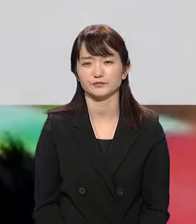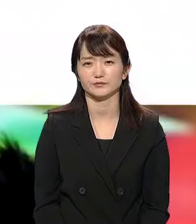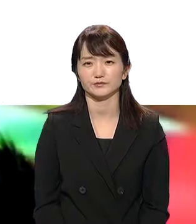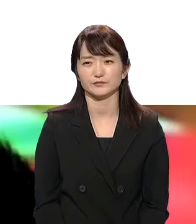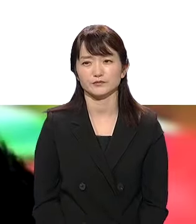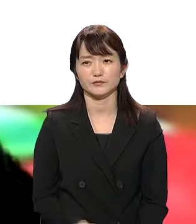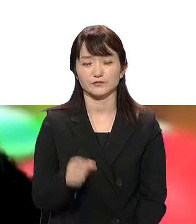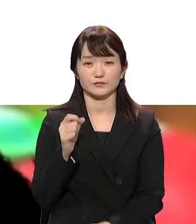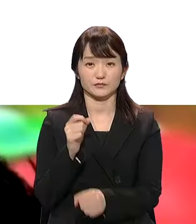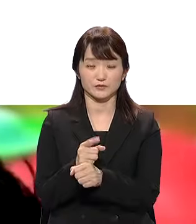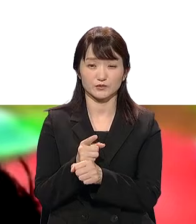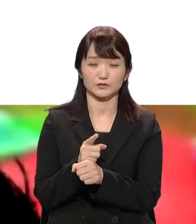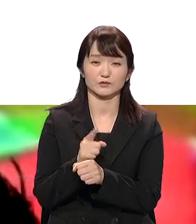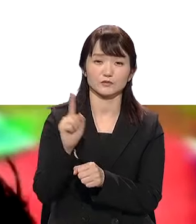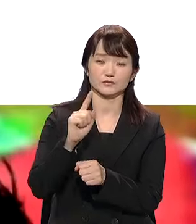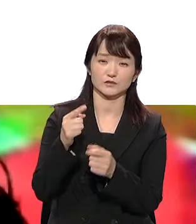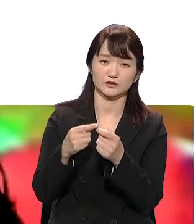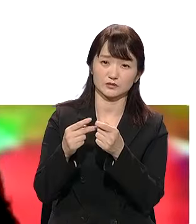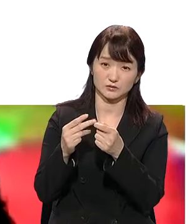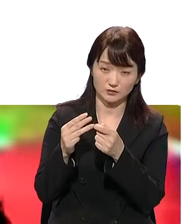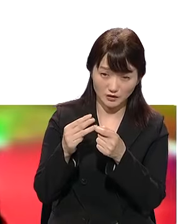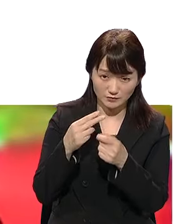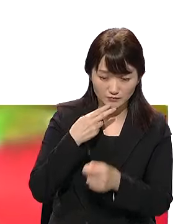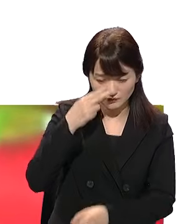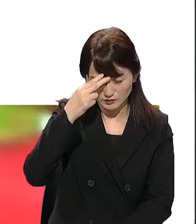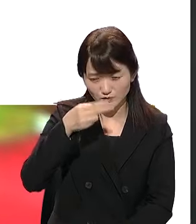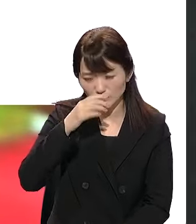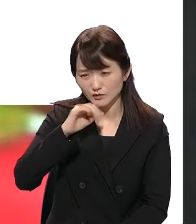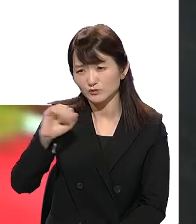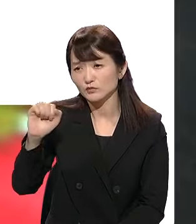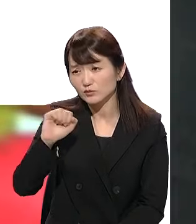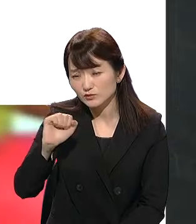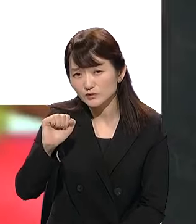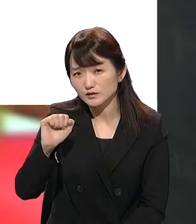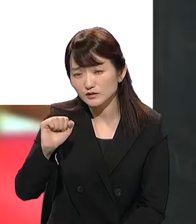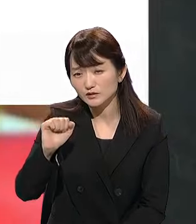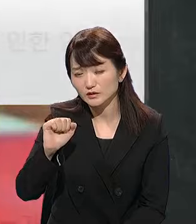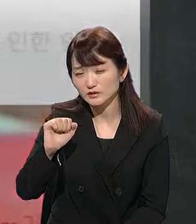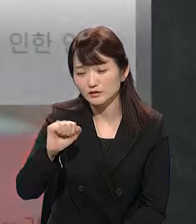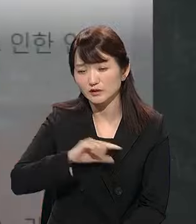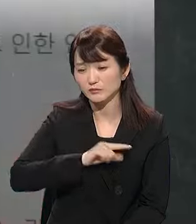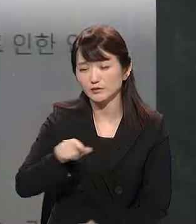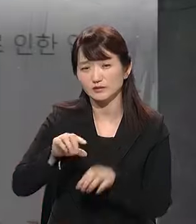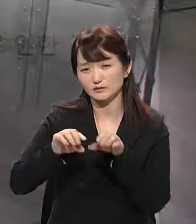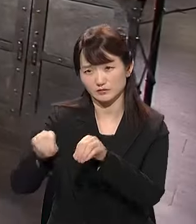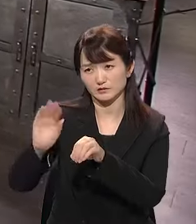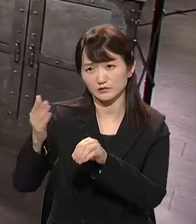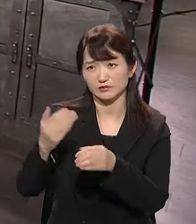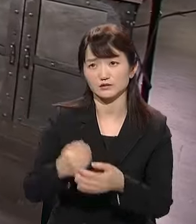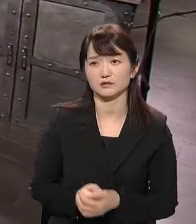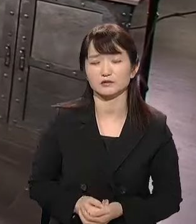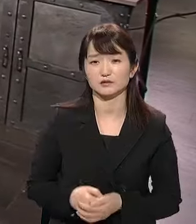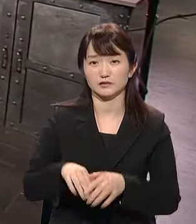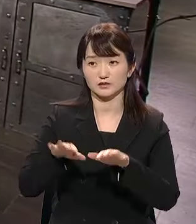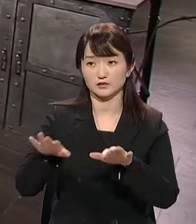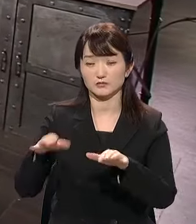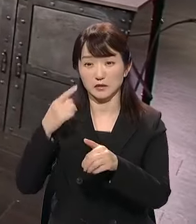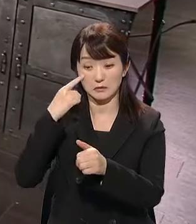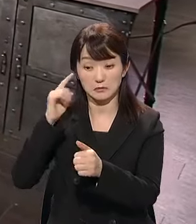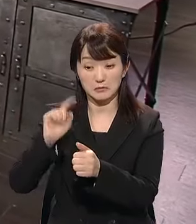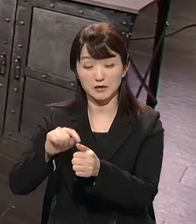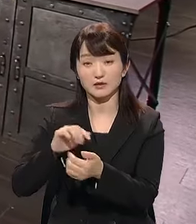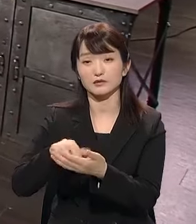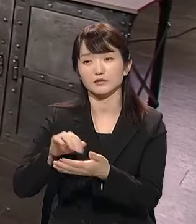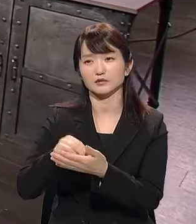돼야 돼요 자 더군다나 말이죠 저렇게 전력이 있음에도 또 음주를 했다 이거 걸린게 세 번이지